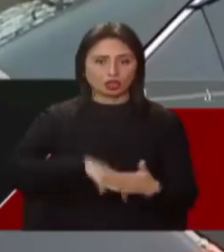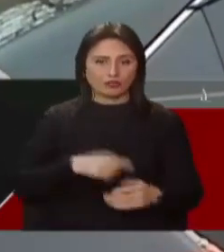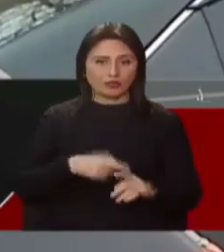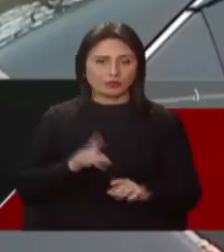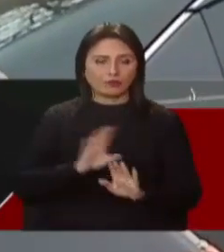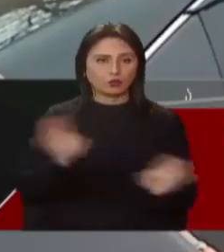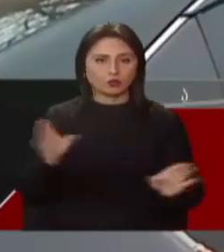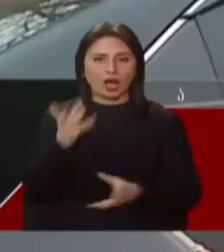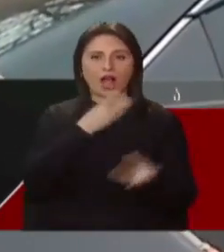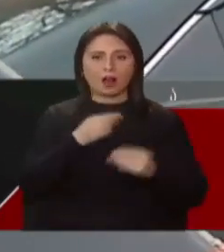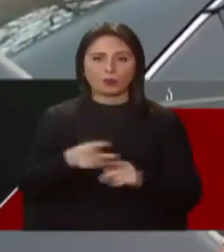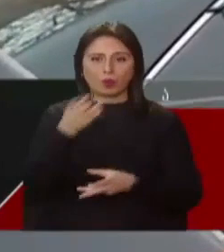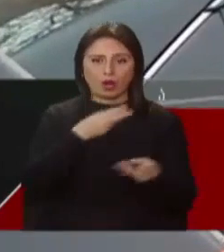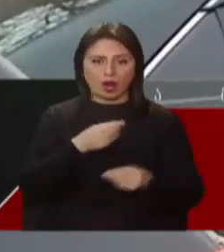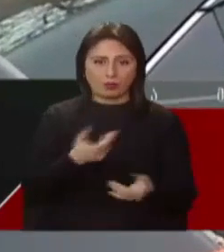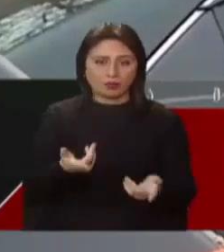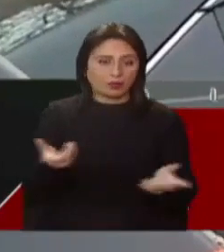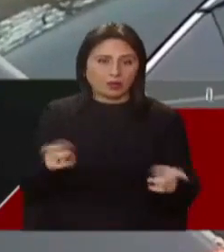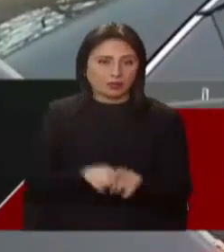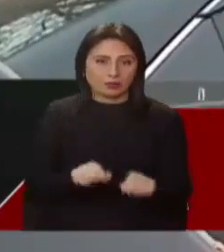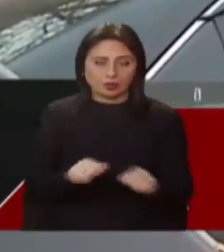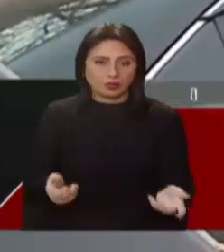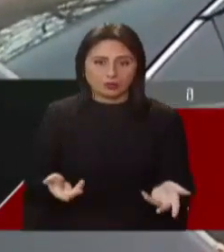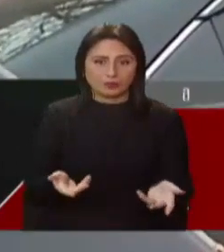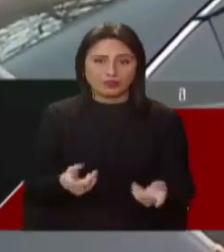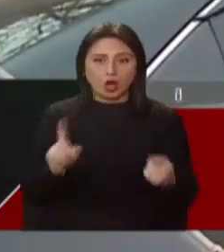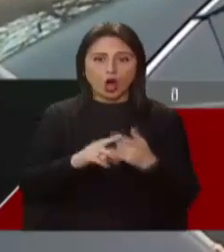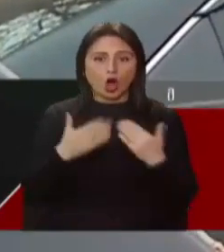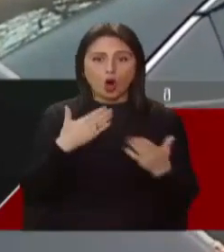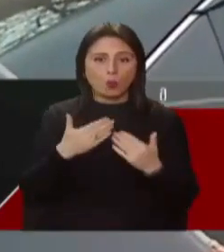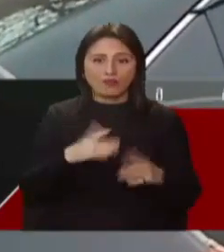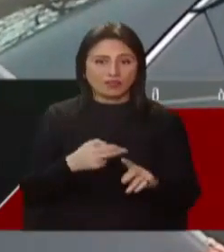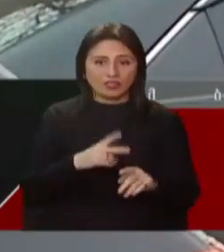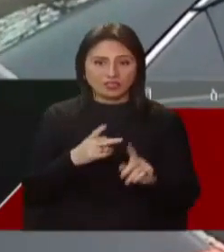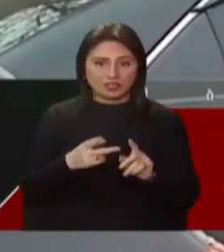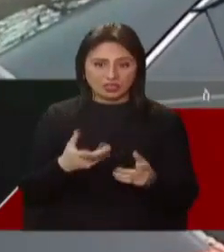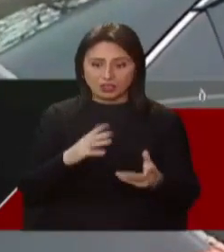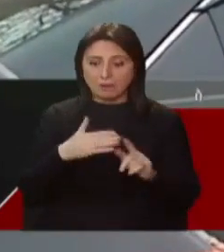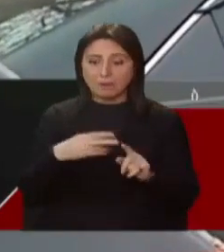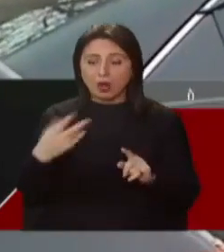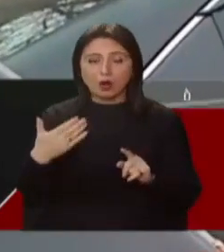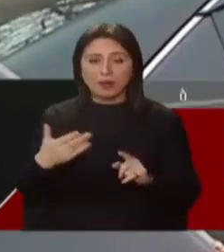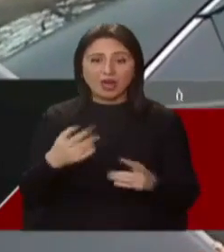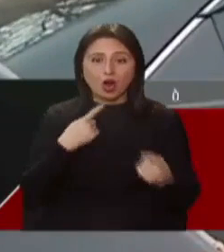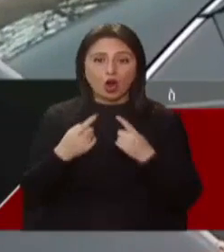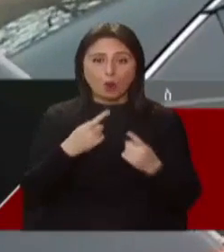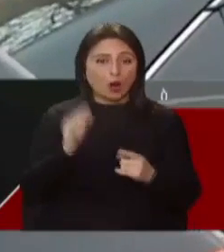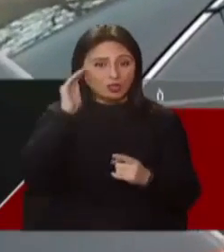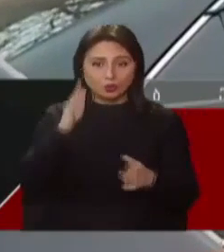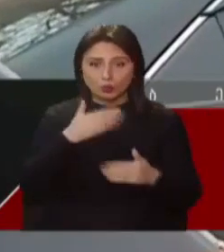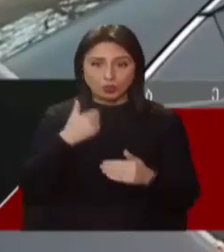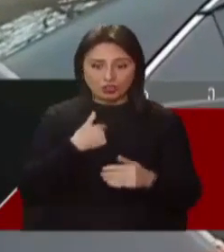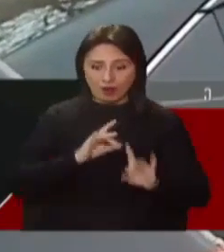ის იყო გაყალბებული, ნუ არ ვიცი, თუ ახლა ესე ფიქრობ. Კომუნიკაცია არ არის მეორე მხრიდან ჯამში, ასე რომ ვთქვათ, რომ ჩვენ მონოლოგი გვაქვს, ჩვენ